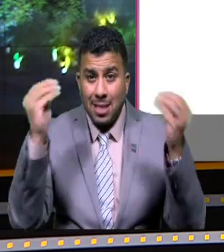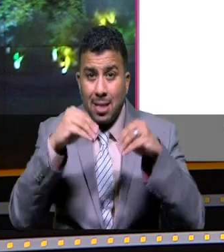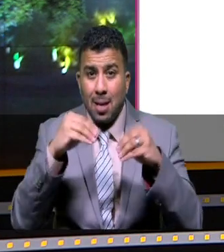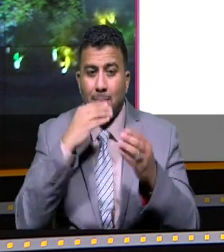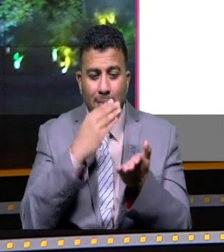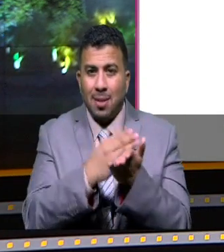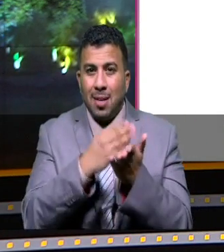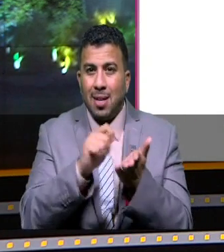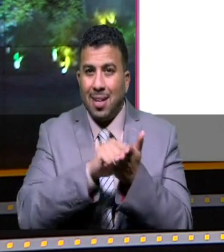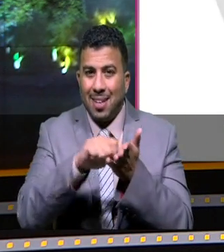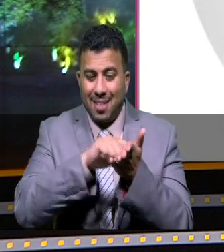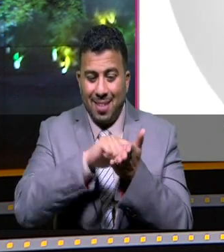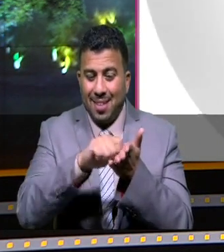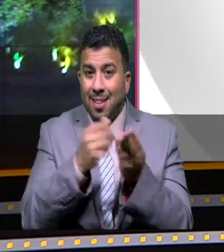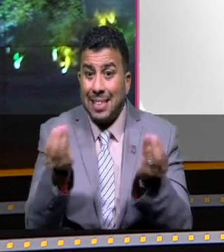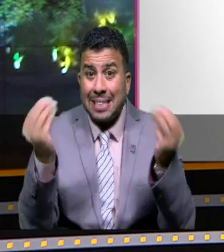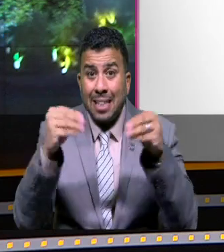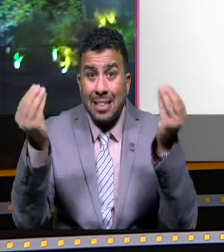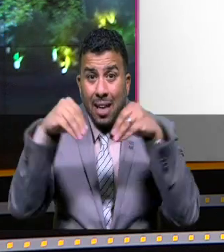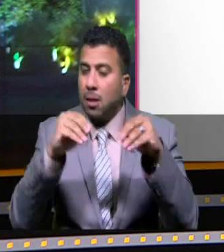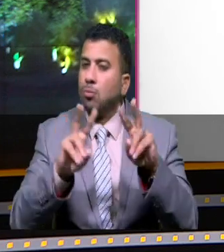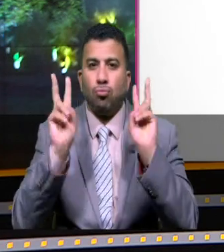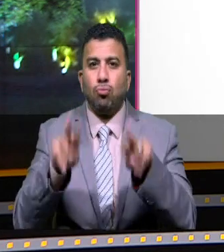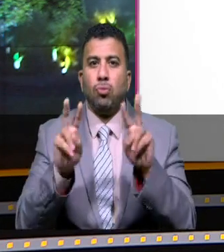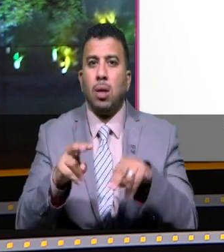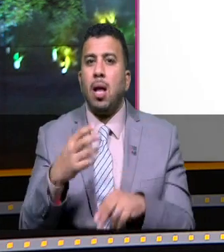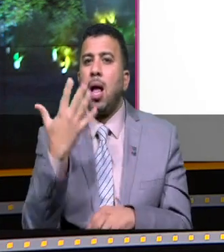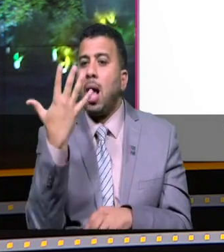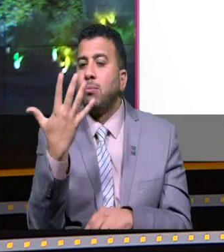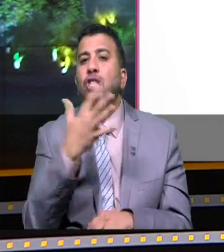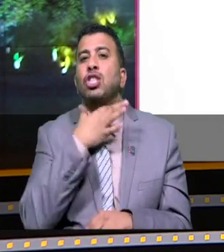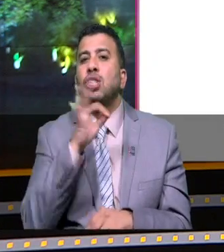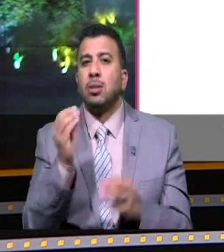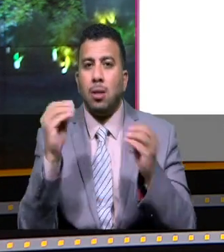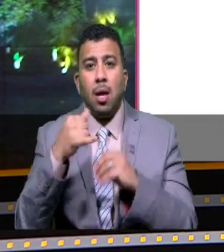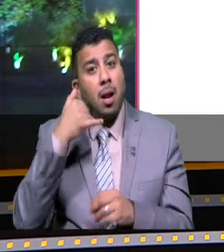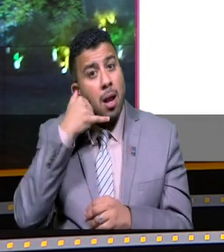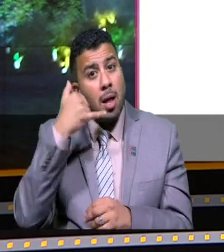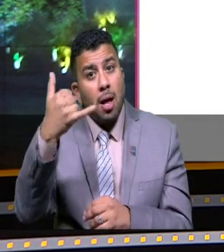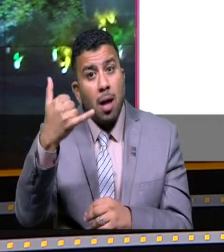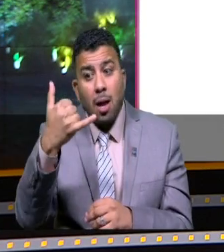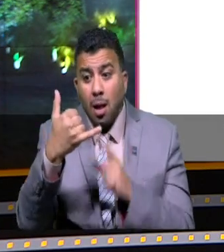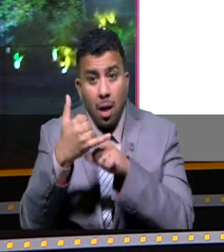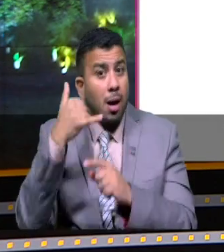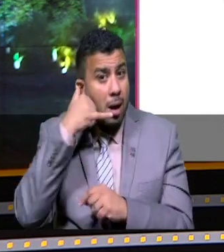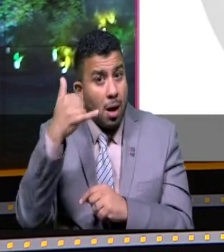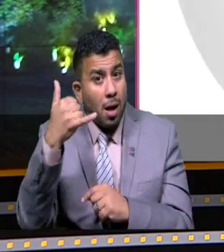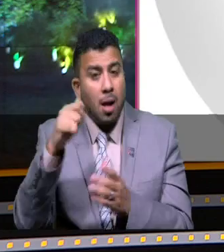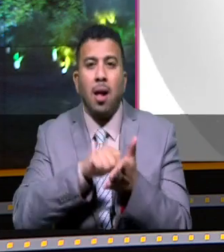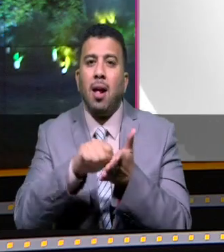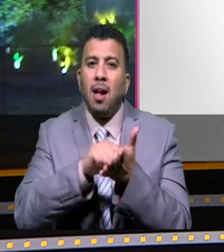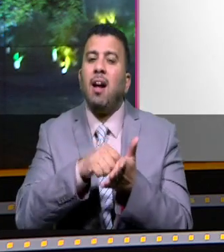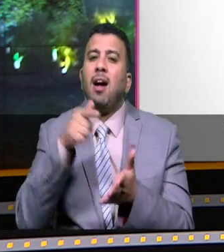أسعار بطاقات إعادة تعبئة الرصيد، وتم طرح 5 فئات جديدة. أما المكالمات فهي شاملة ضريبة القيمة